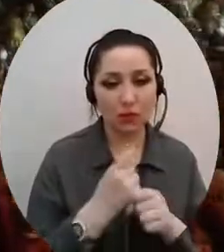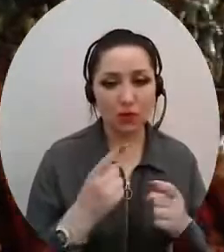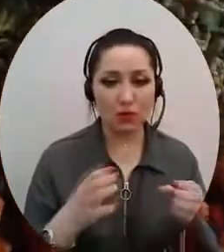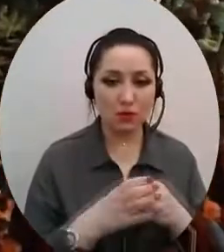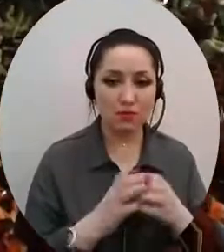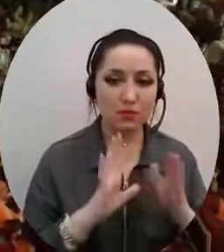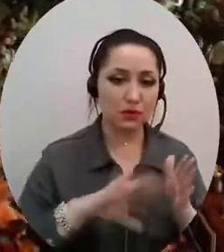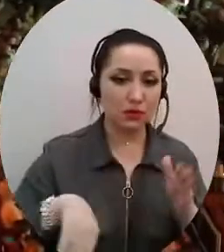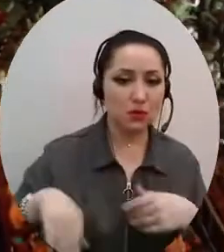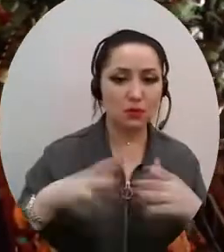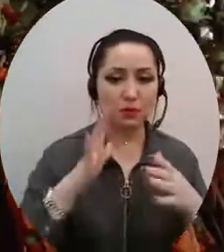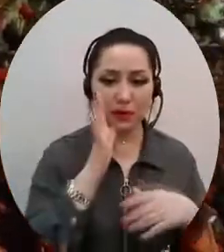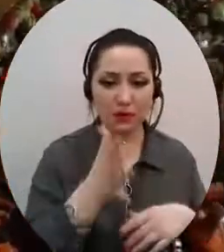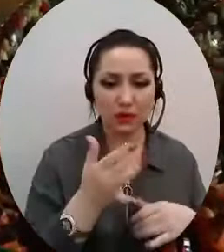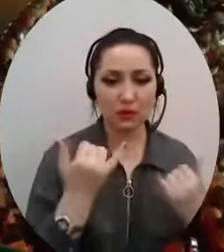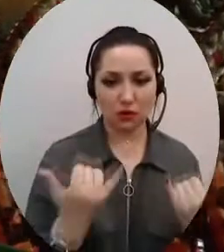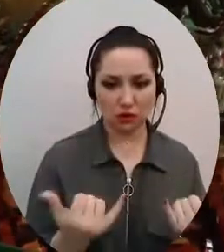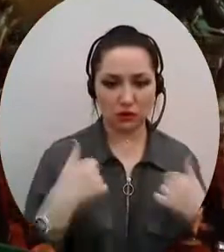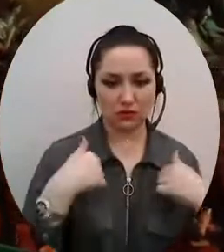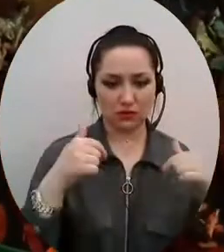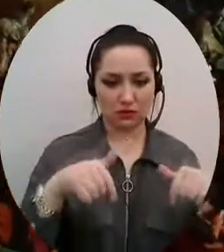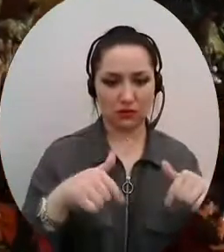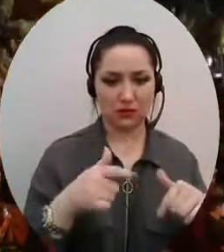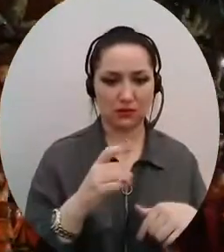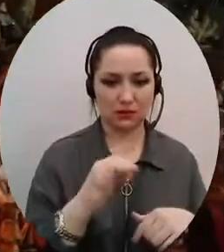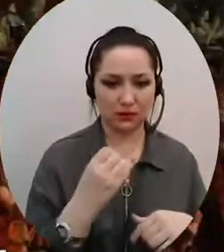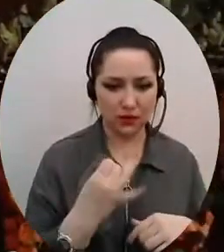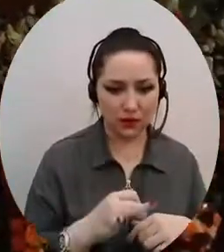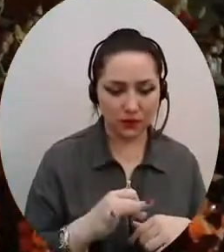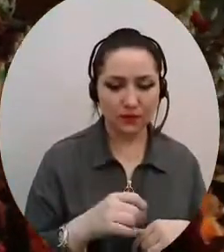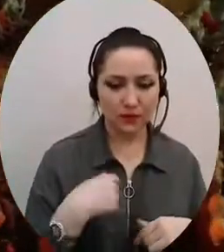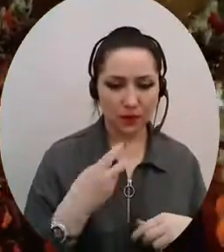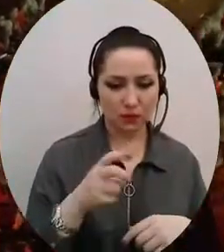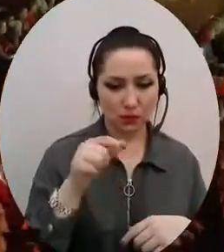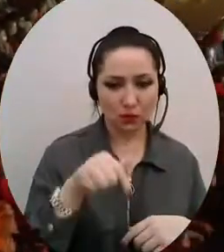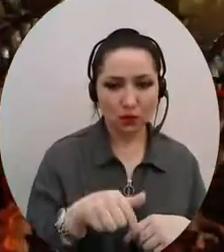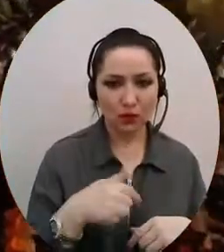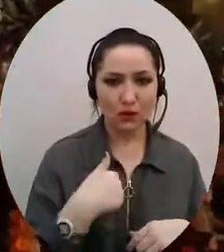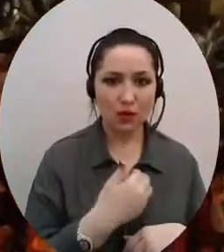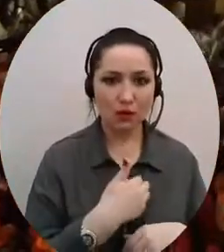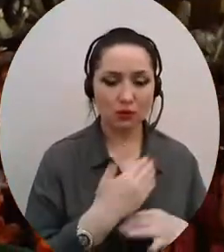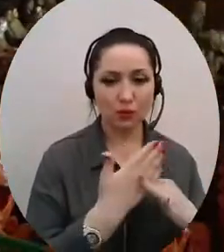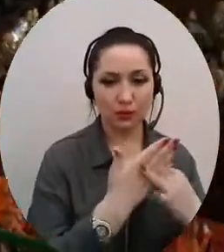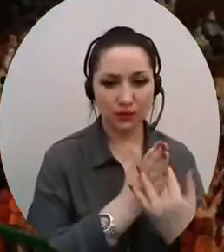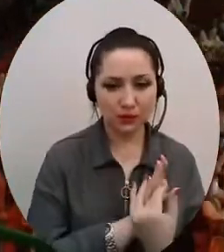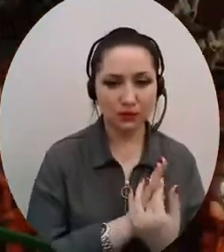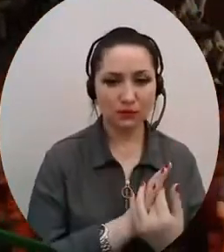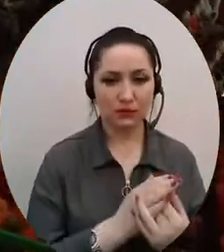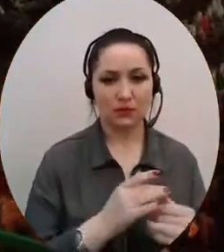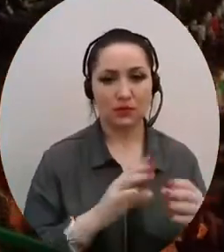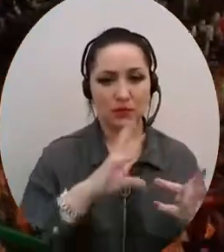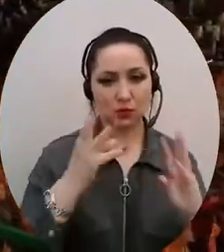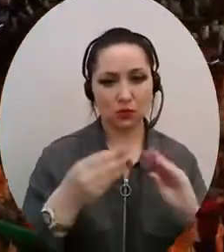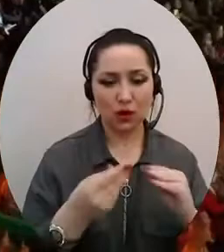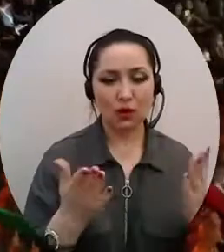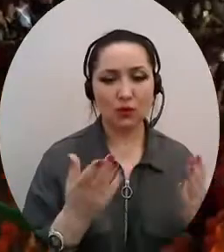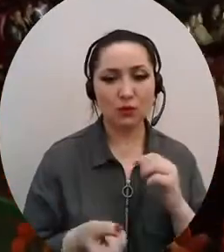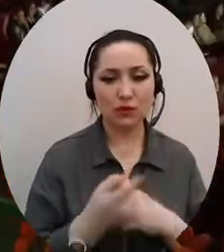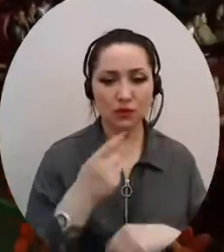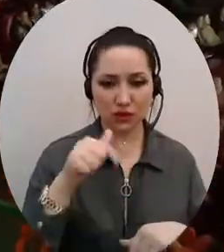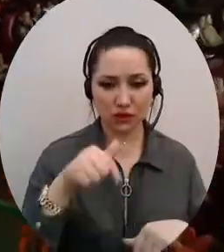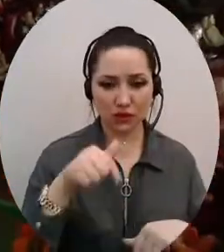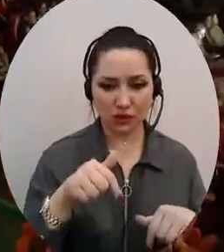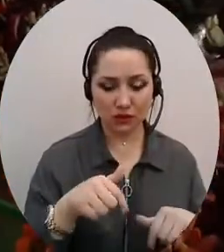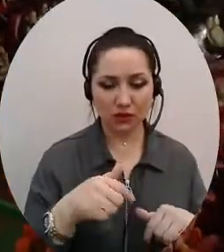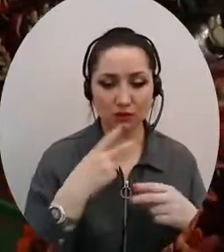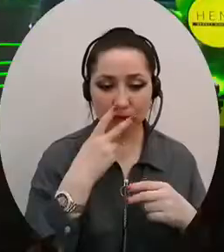лет, и сейчас я здесь, в Greenway. Я пришел сюда. И я хочу поделиться результатами, которые произошли здесь. Смотрите,